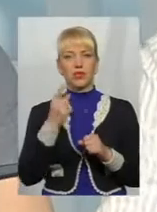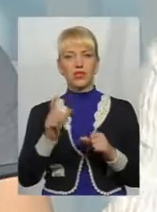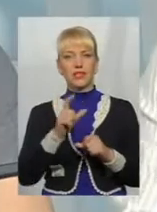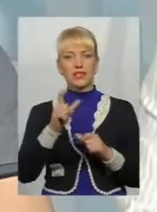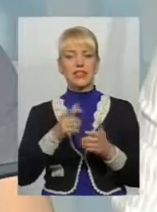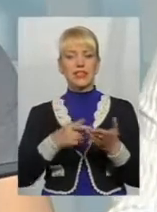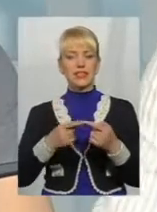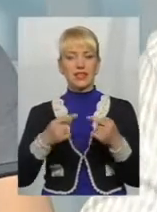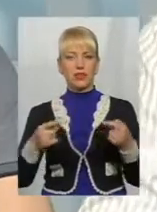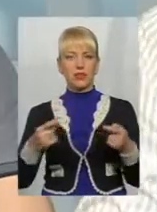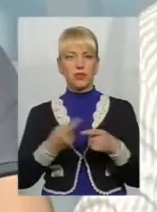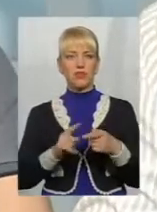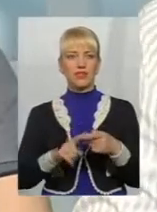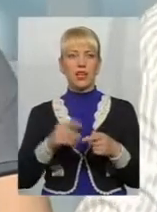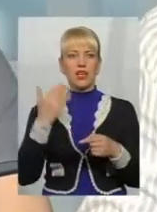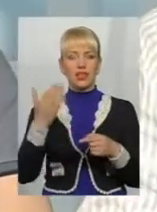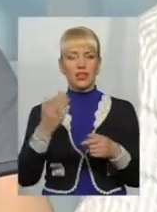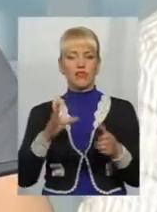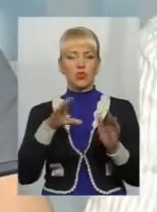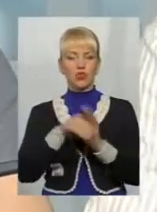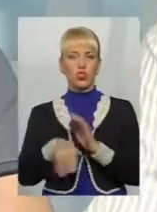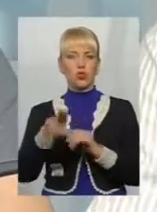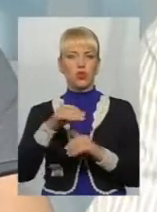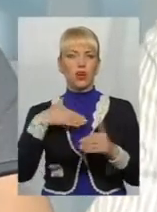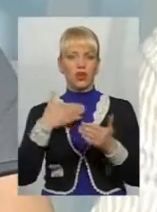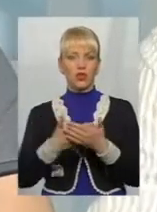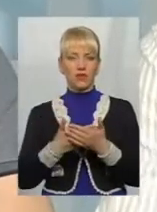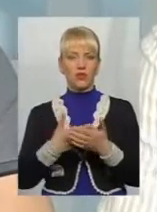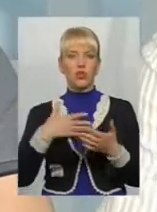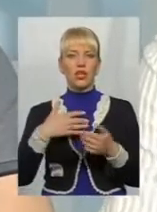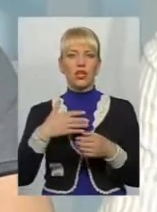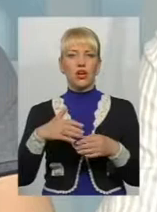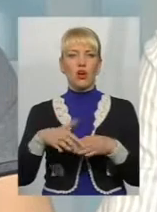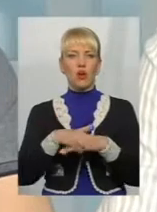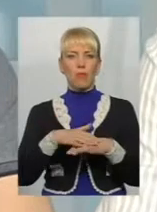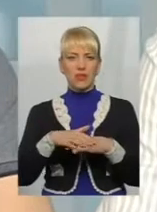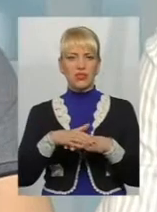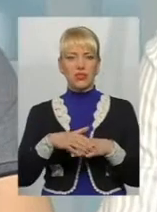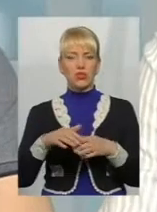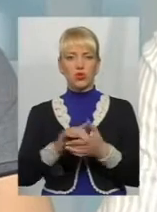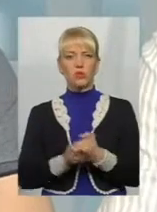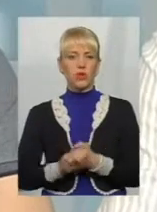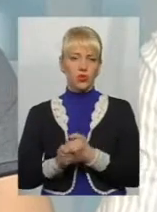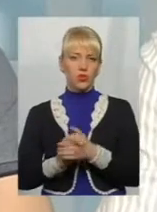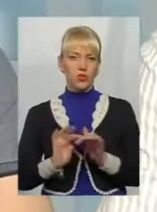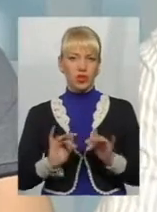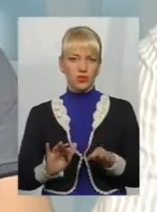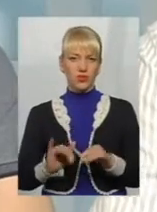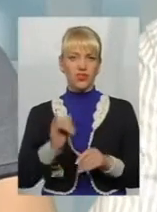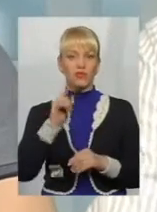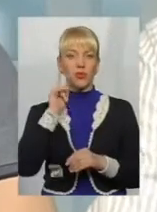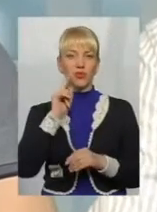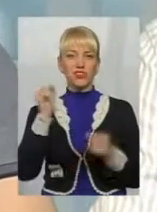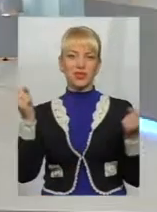один із засобів – це їх привлечення до активної громадсько-суспільної діяльності в молоді